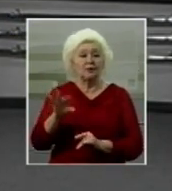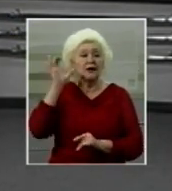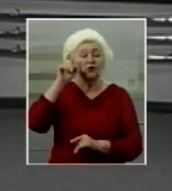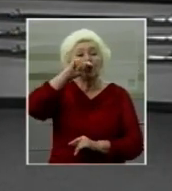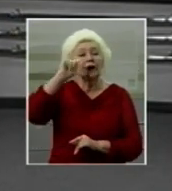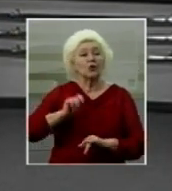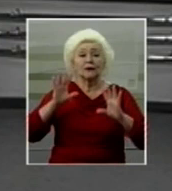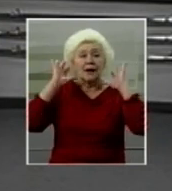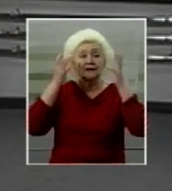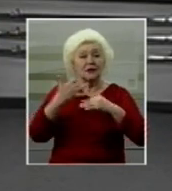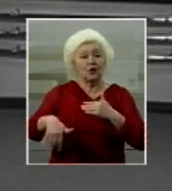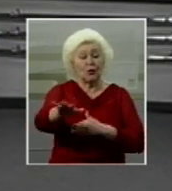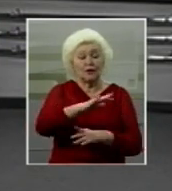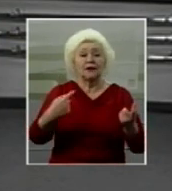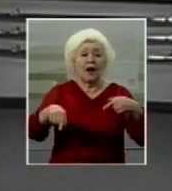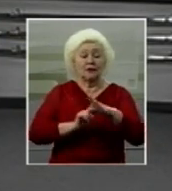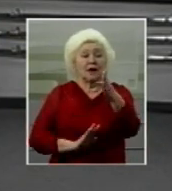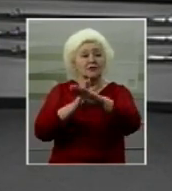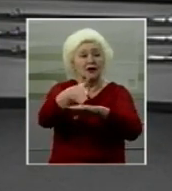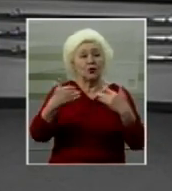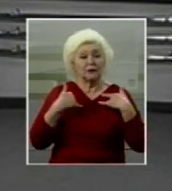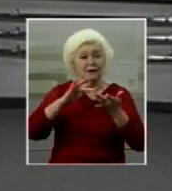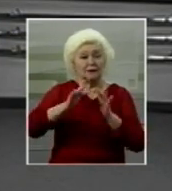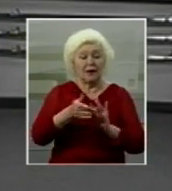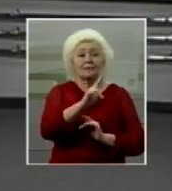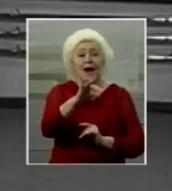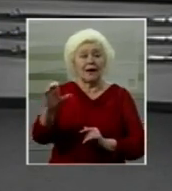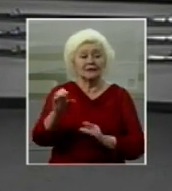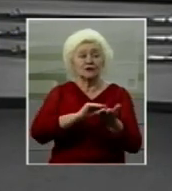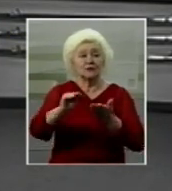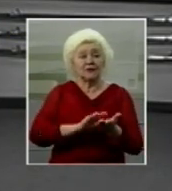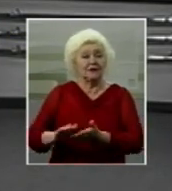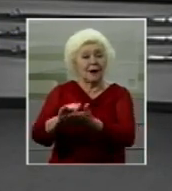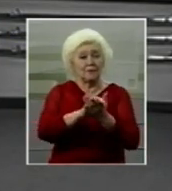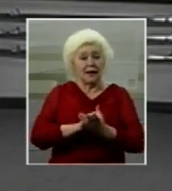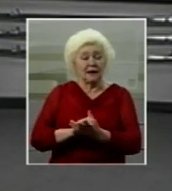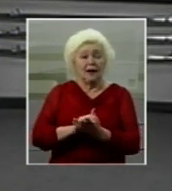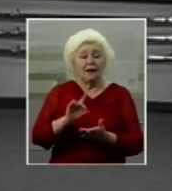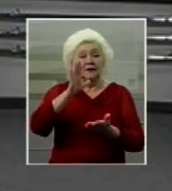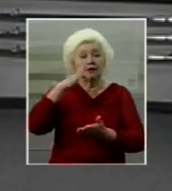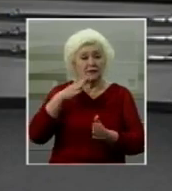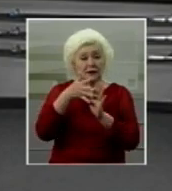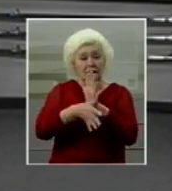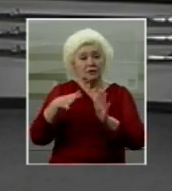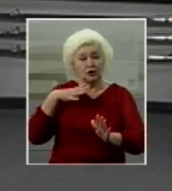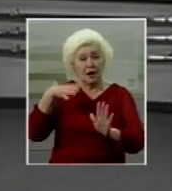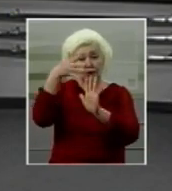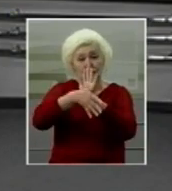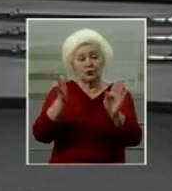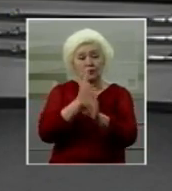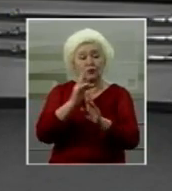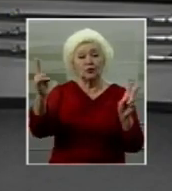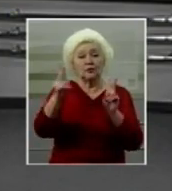Слухайте Українське радіо Херсон. А також заходьте на наш сайт КС Суспільне Медіа. Далі на вас чекає прогноз погоди. Побачимось